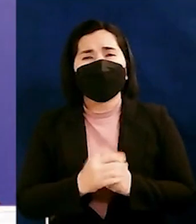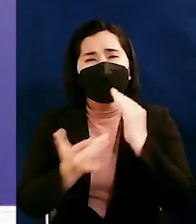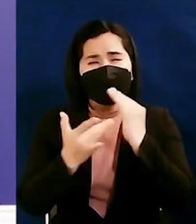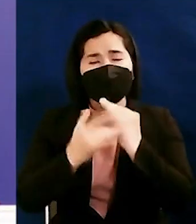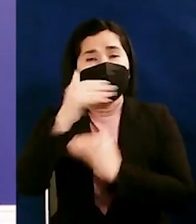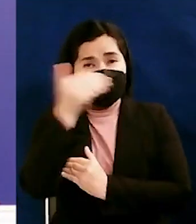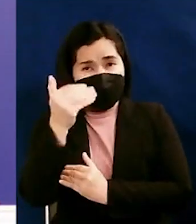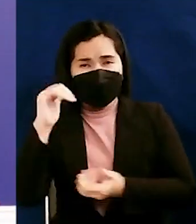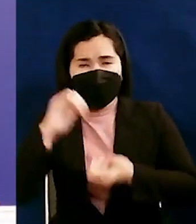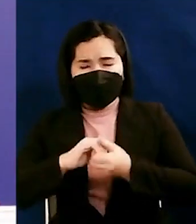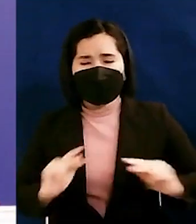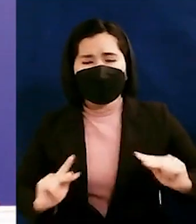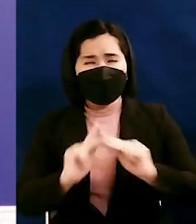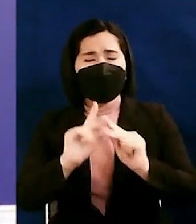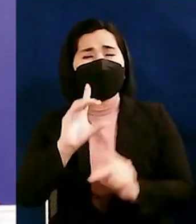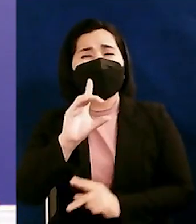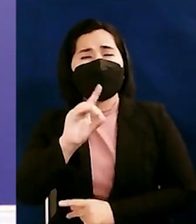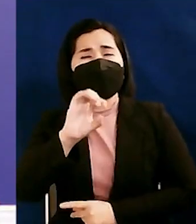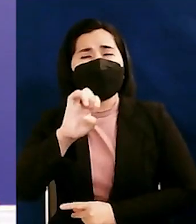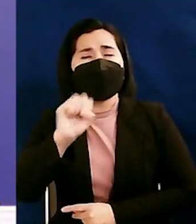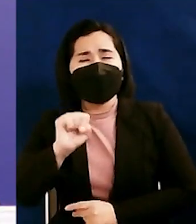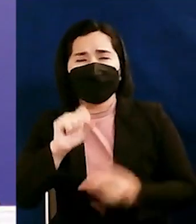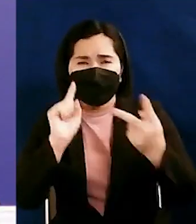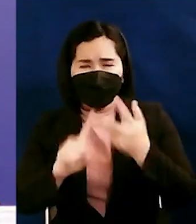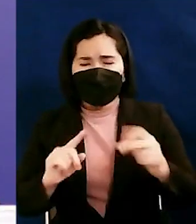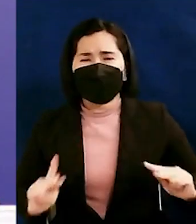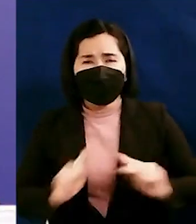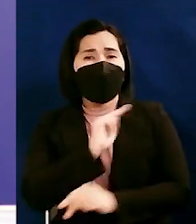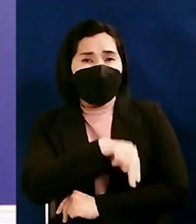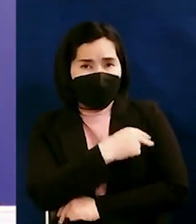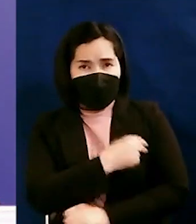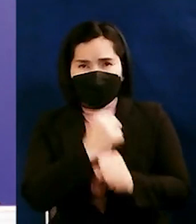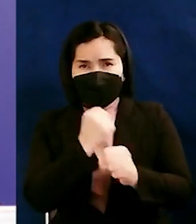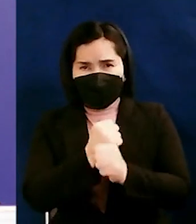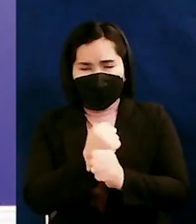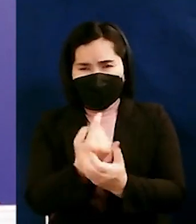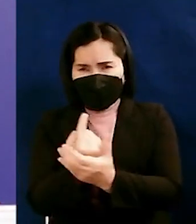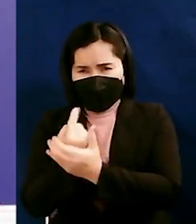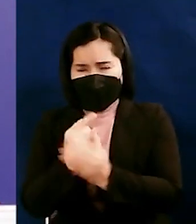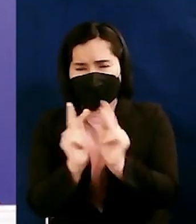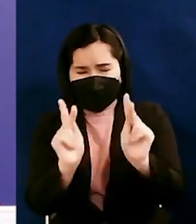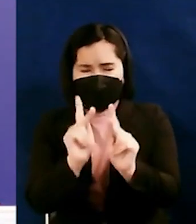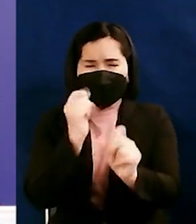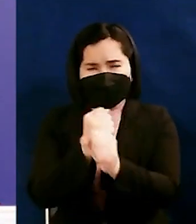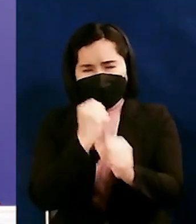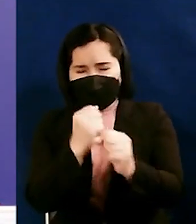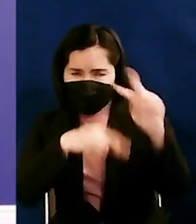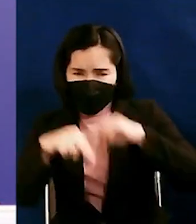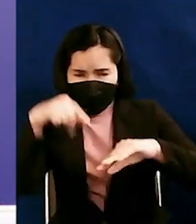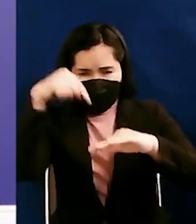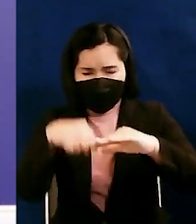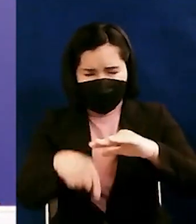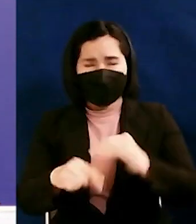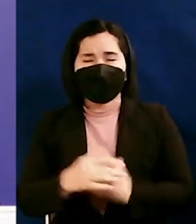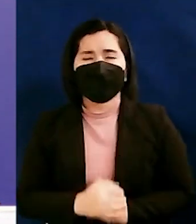ระทรวงสาธารณสุขได้มีคณะกรรมการได้ร่วมกันไปนะครับณวันนี้ก็ยังอยู่นะครับในการที่จะดำเนินการที่จะตรวจสอบแล้วก็เ